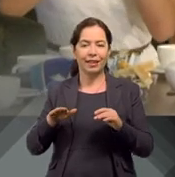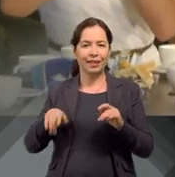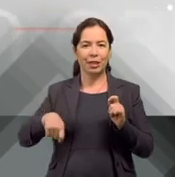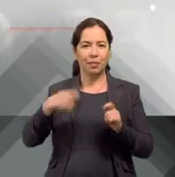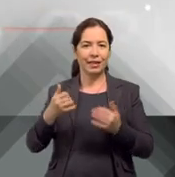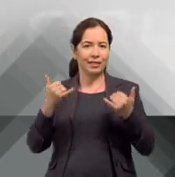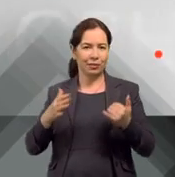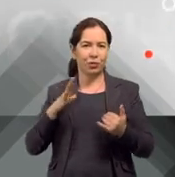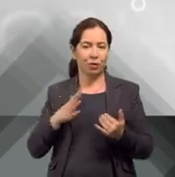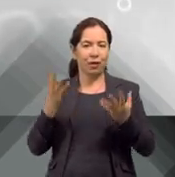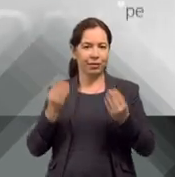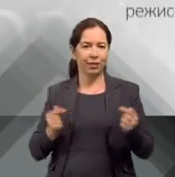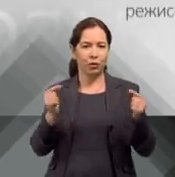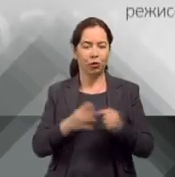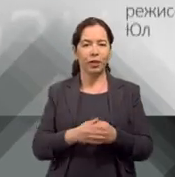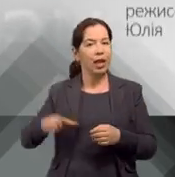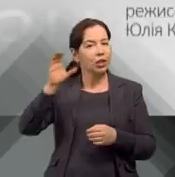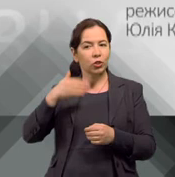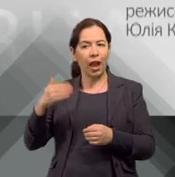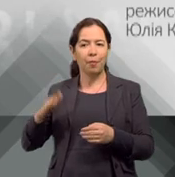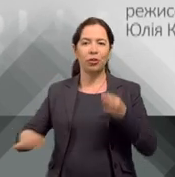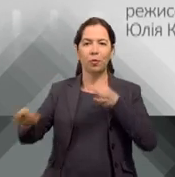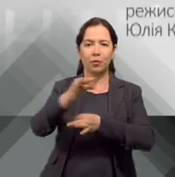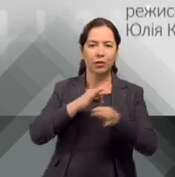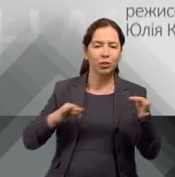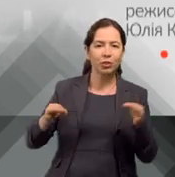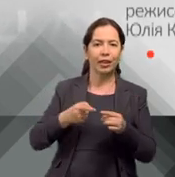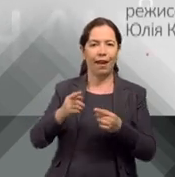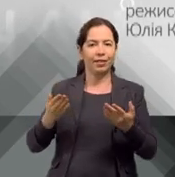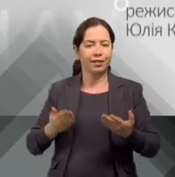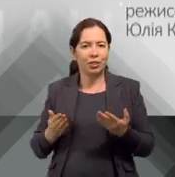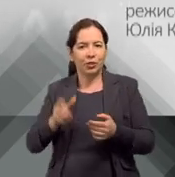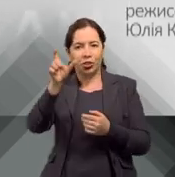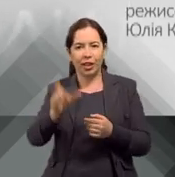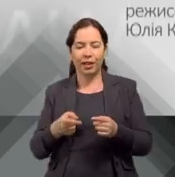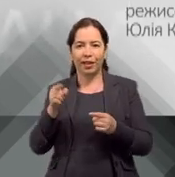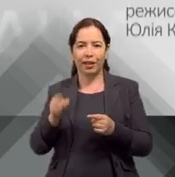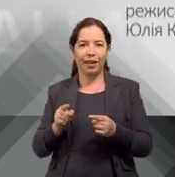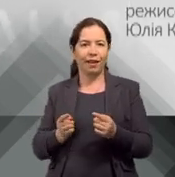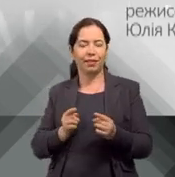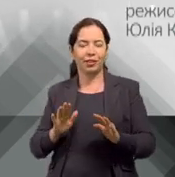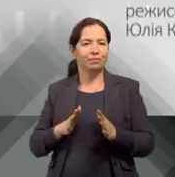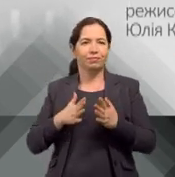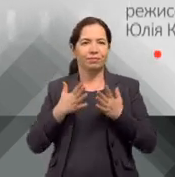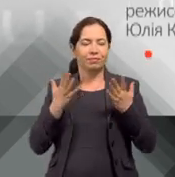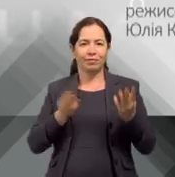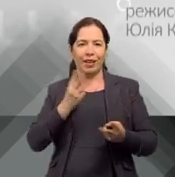точно. Слушать лекцию, а потом обсуждать это вживую с человеком, это зажигает много